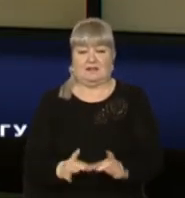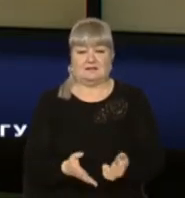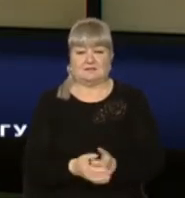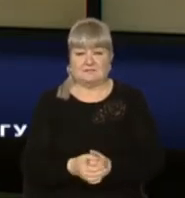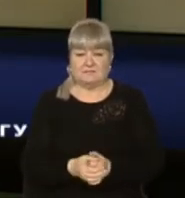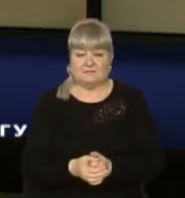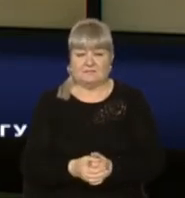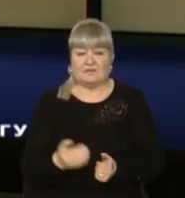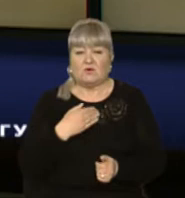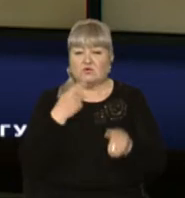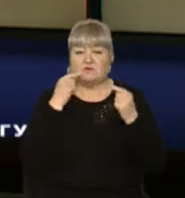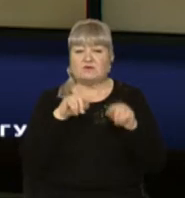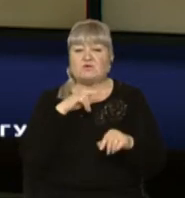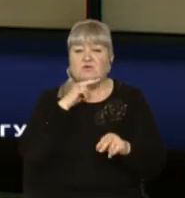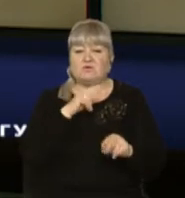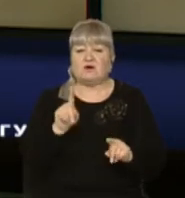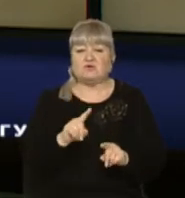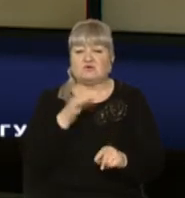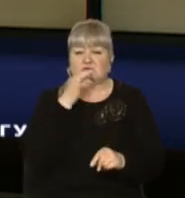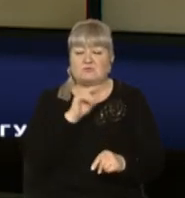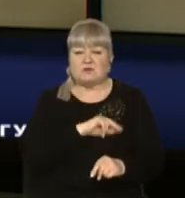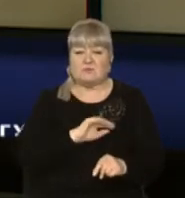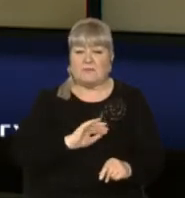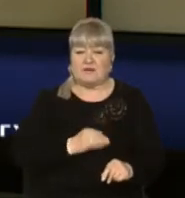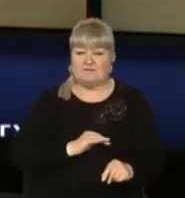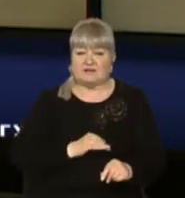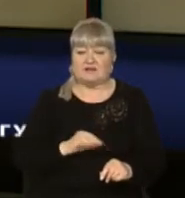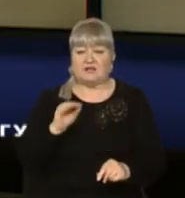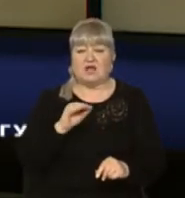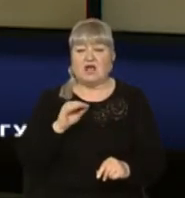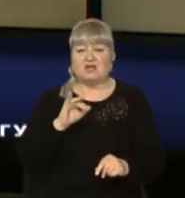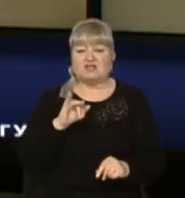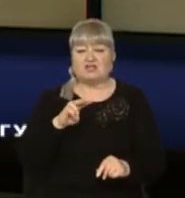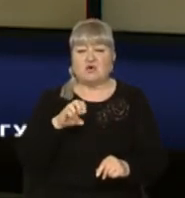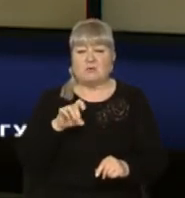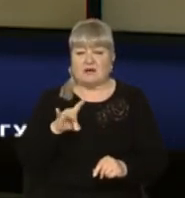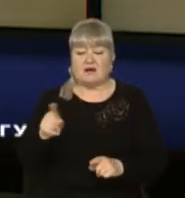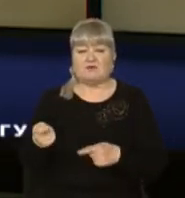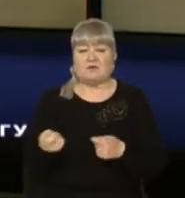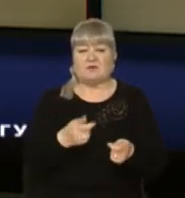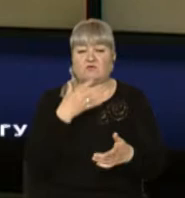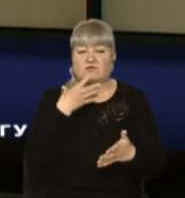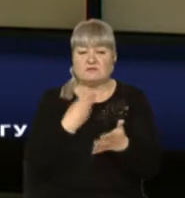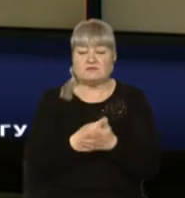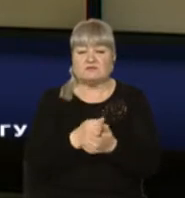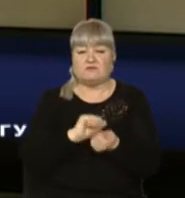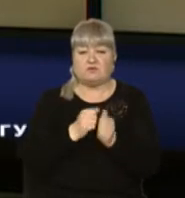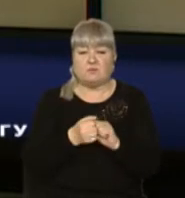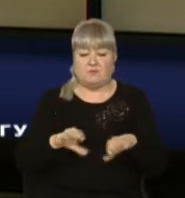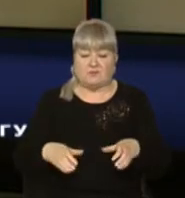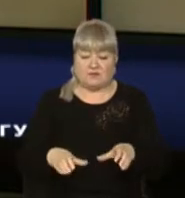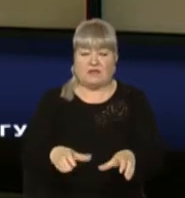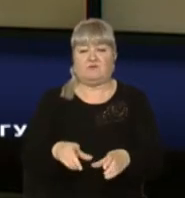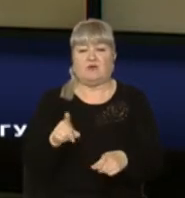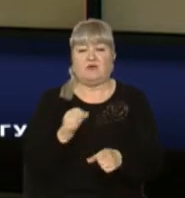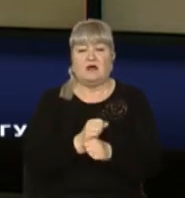що в Самбірі працюють приватники із Житомира. Вони привозять свою гранітну бруківку, вони встановлюють